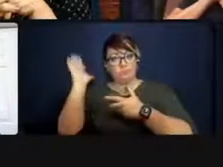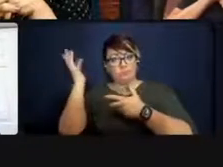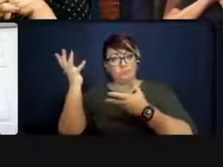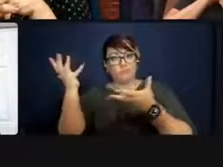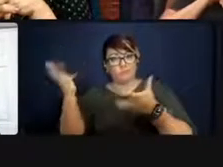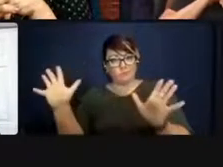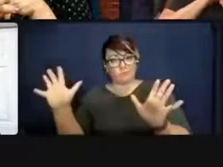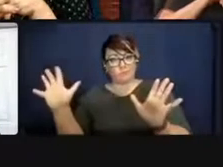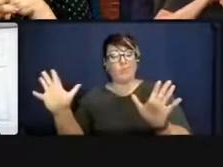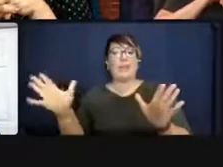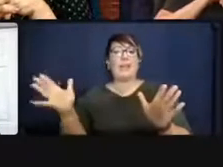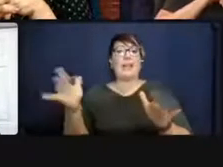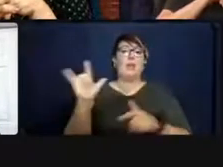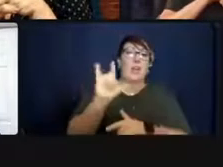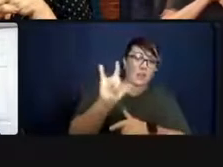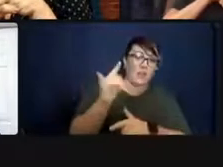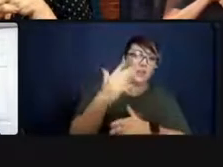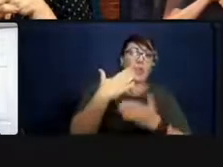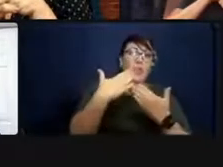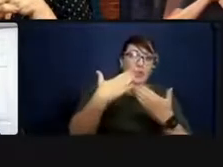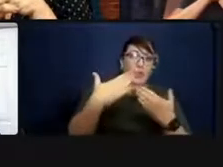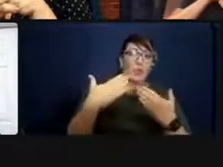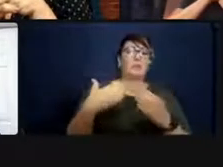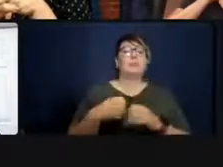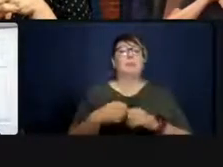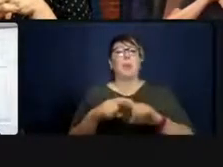amesema ya kuwa iwapo